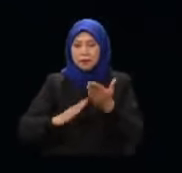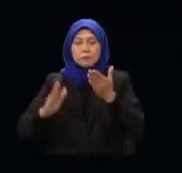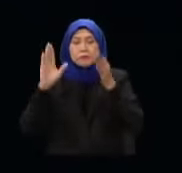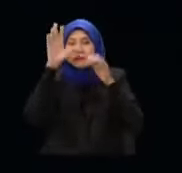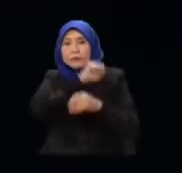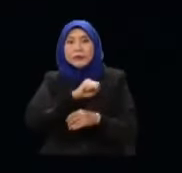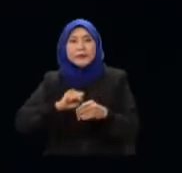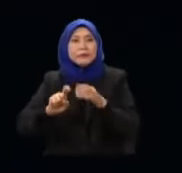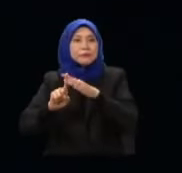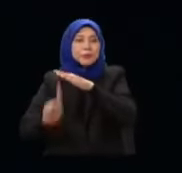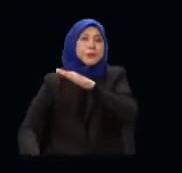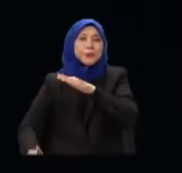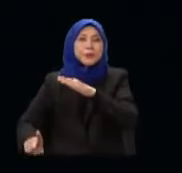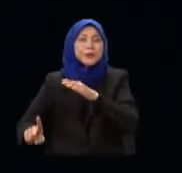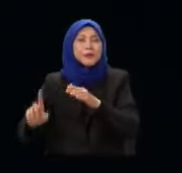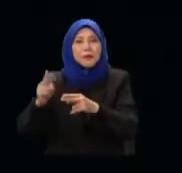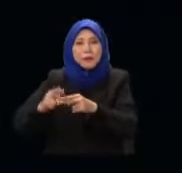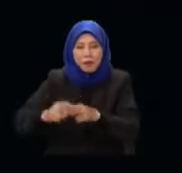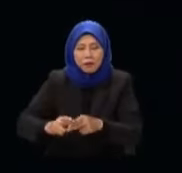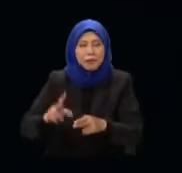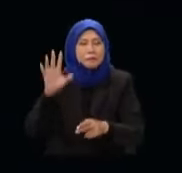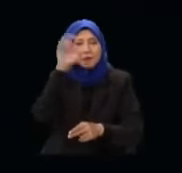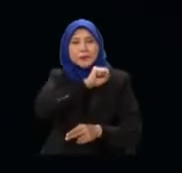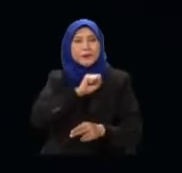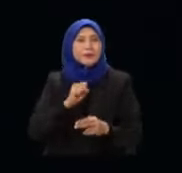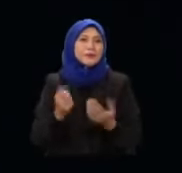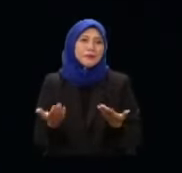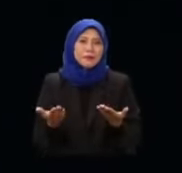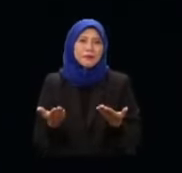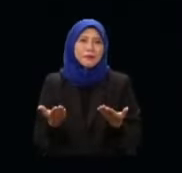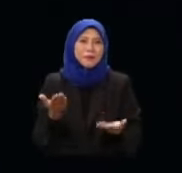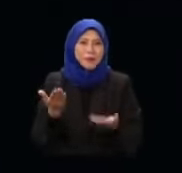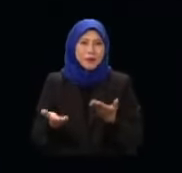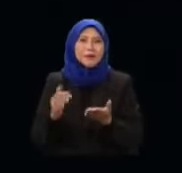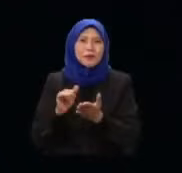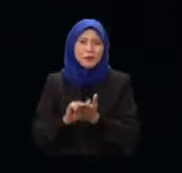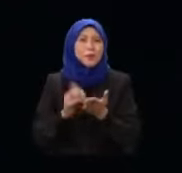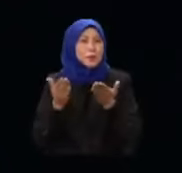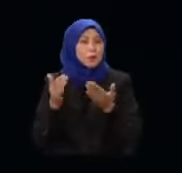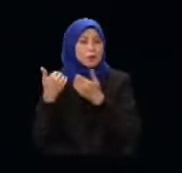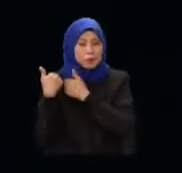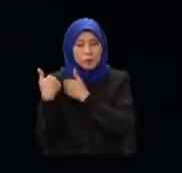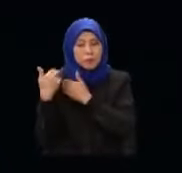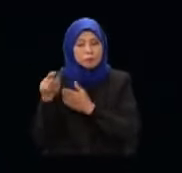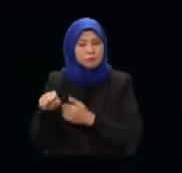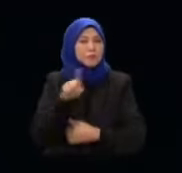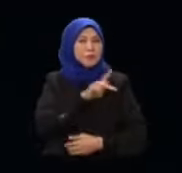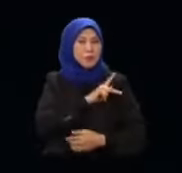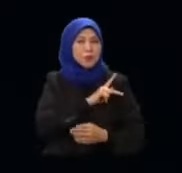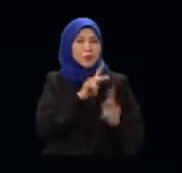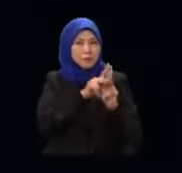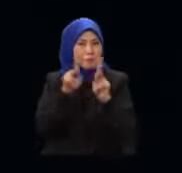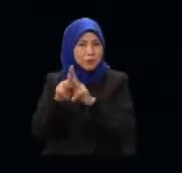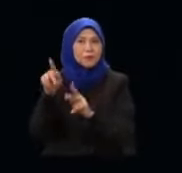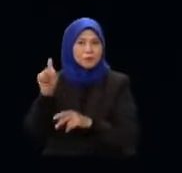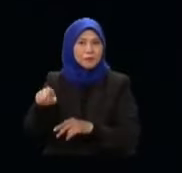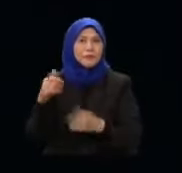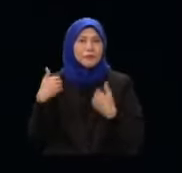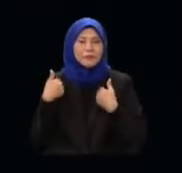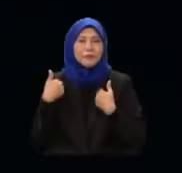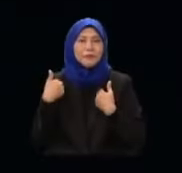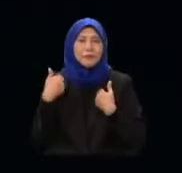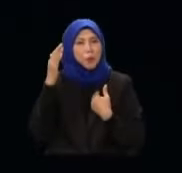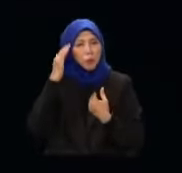Tertinggal eh Jadi mungkin agak nyem peranan ketua Kampung to know meluas ada gedung